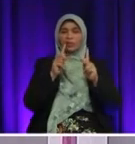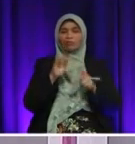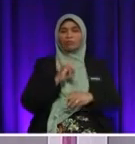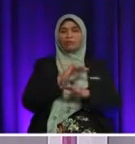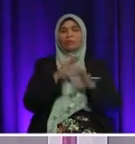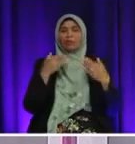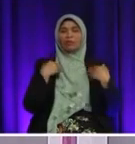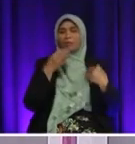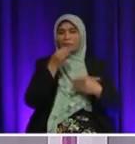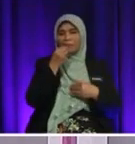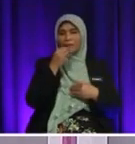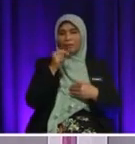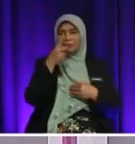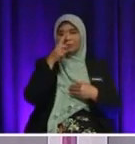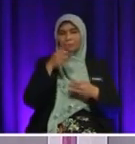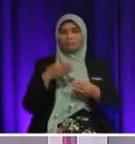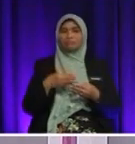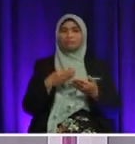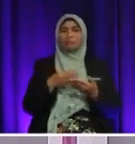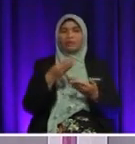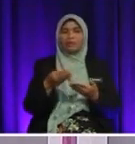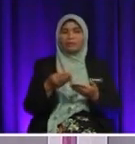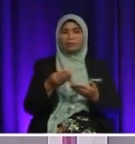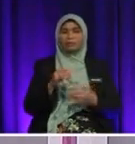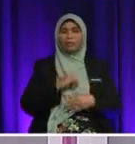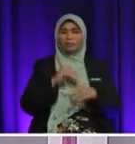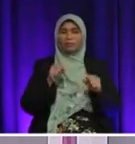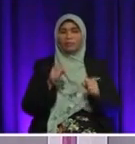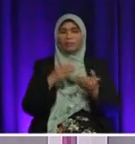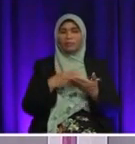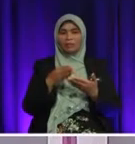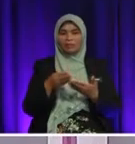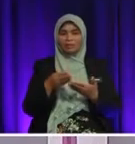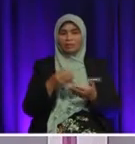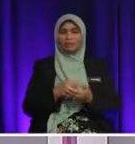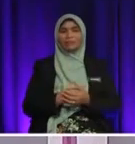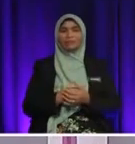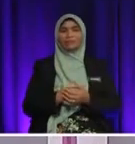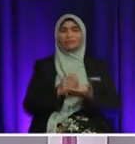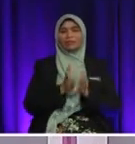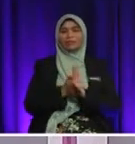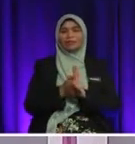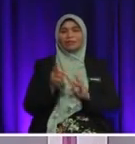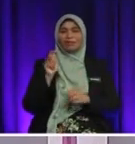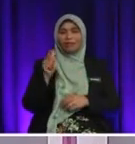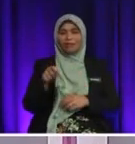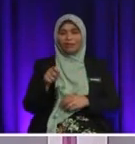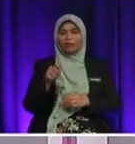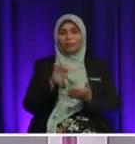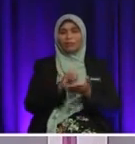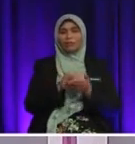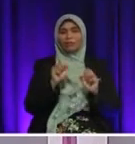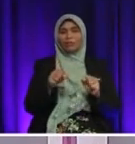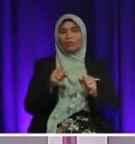untuk dihidangkan. Budak miskin kata, tak apa. Saya boleh hidangkan makanan. Jadi dia ketuk je tongkat itu. Jadi makanan